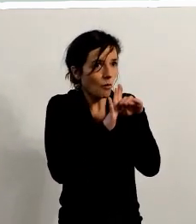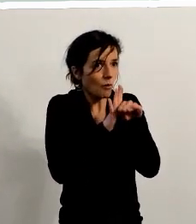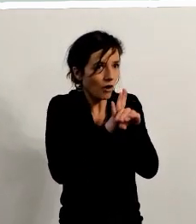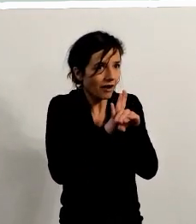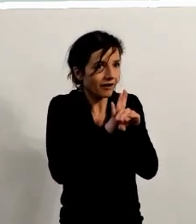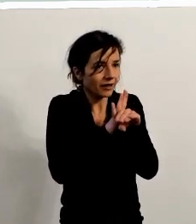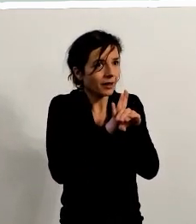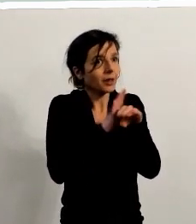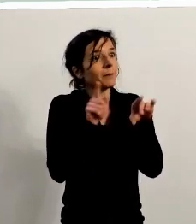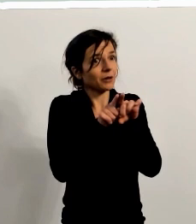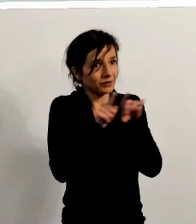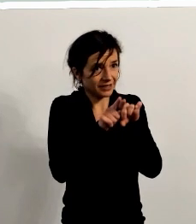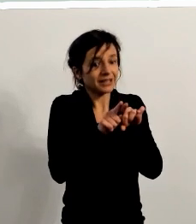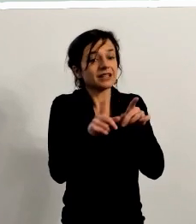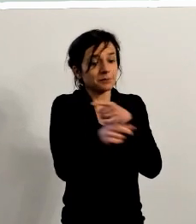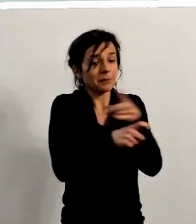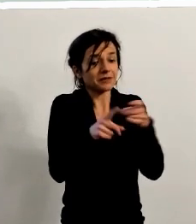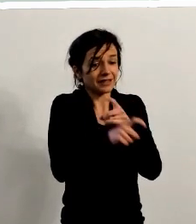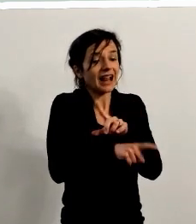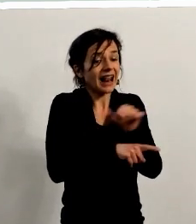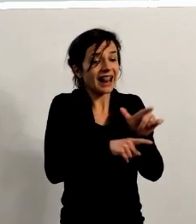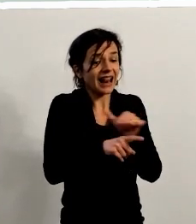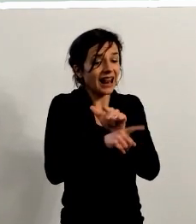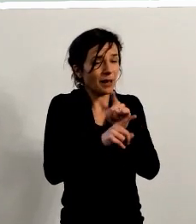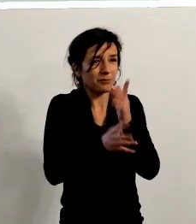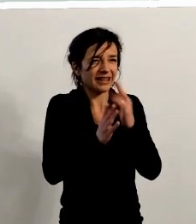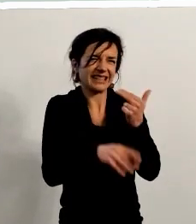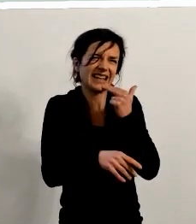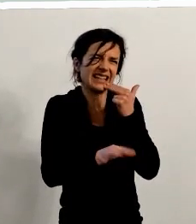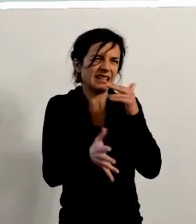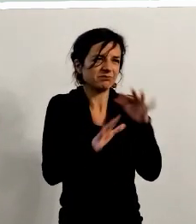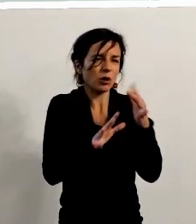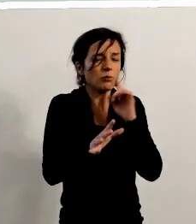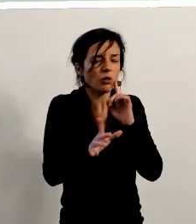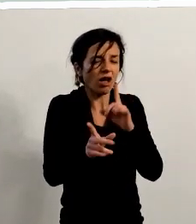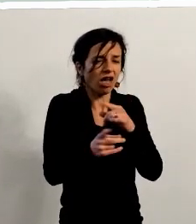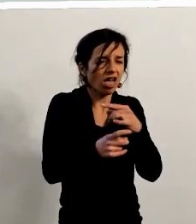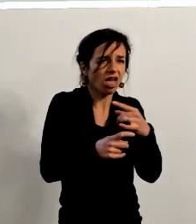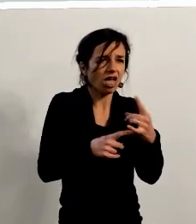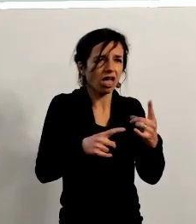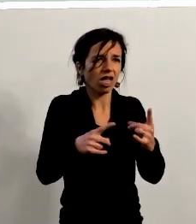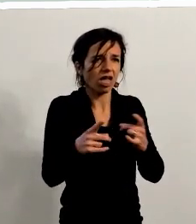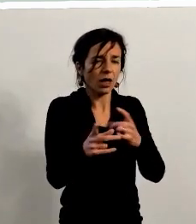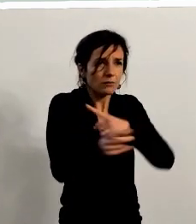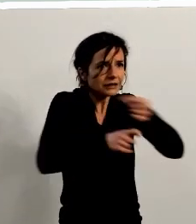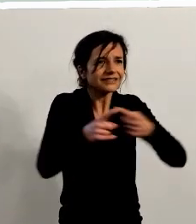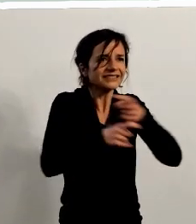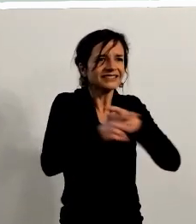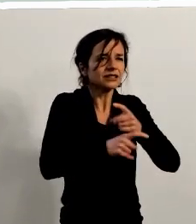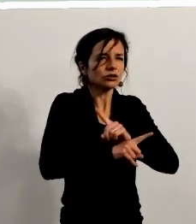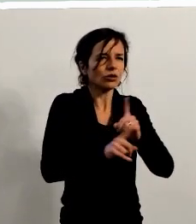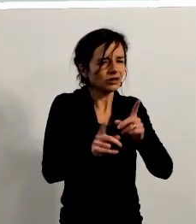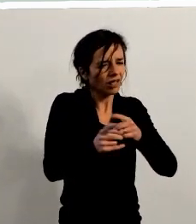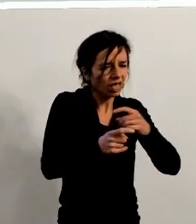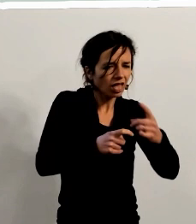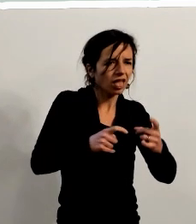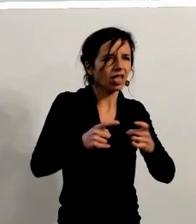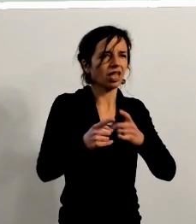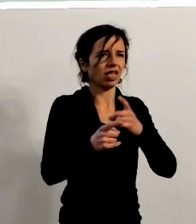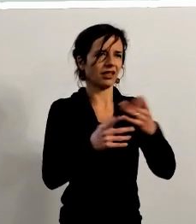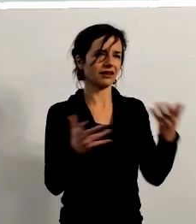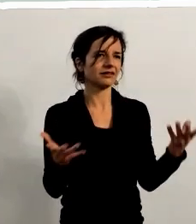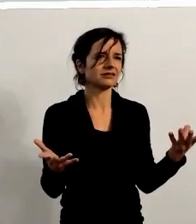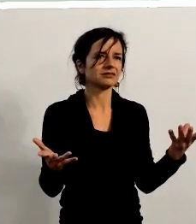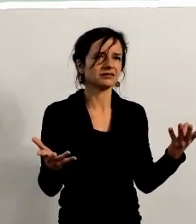des spermatozoïdes moins mobiles augmente. Donc s'ils ne sont pas très mobiles, ils ne sont pas très intéressants pour la fertilité. Donc moins nombreux, moins